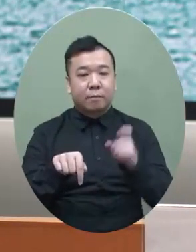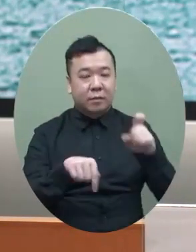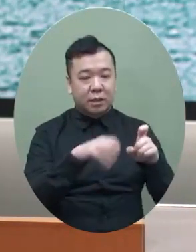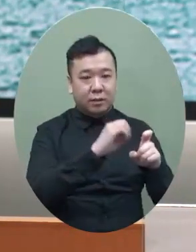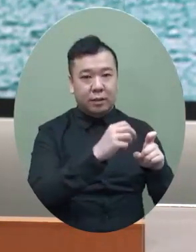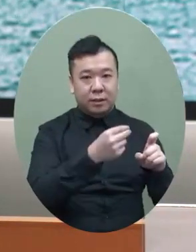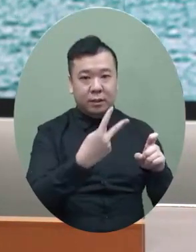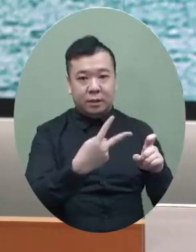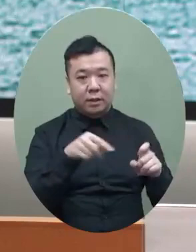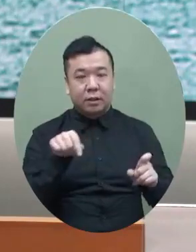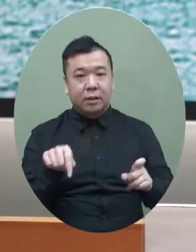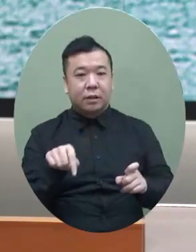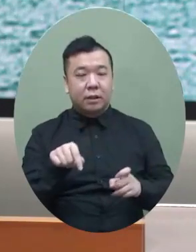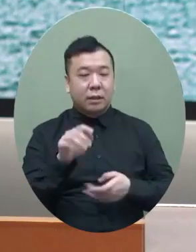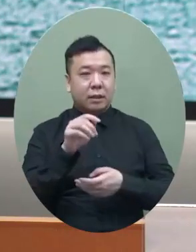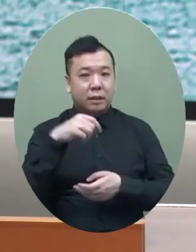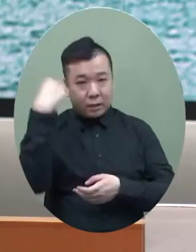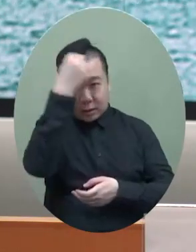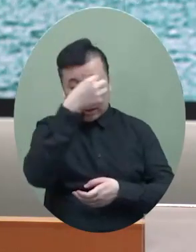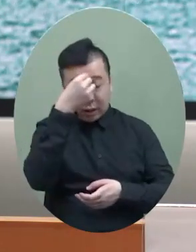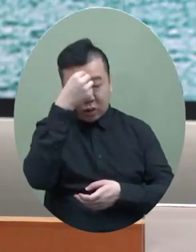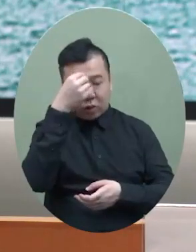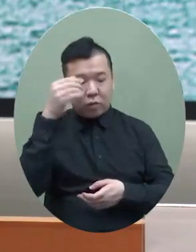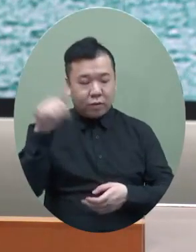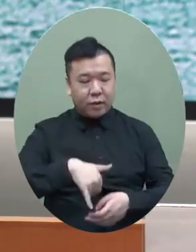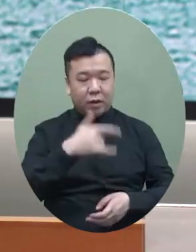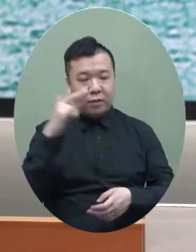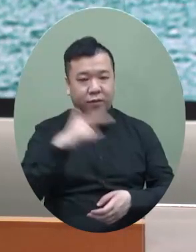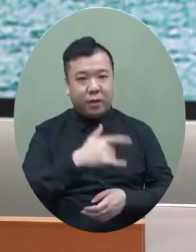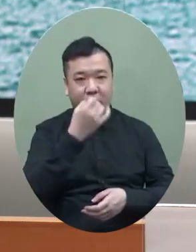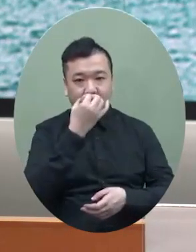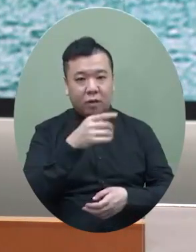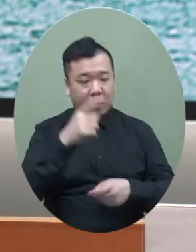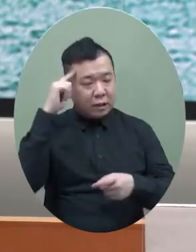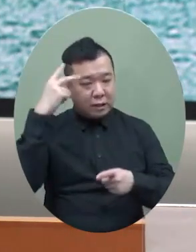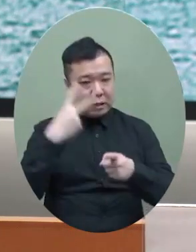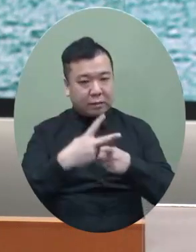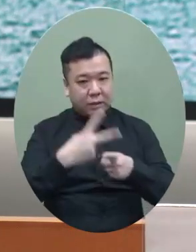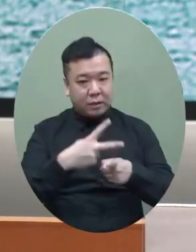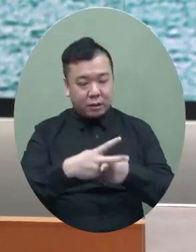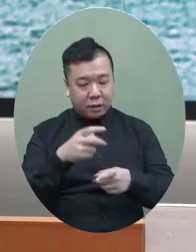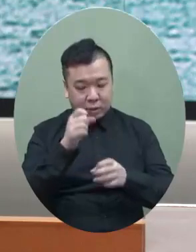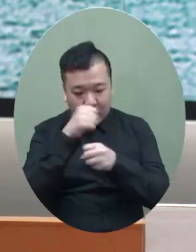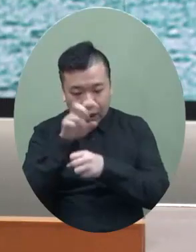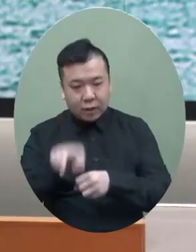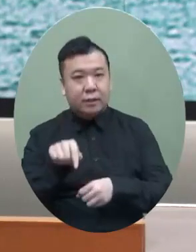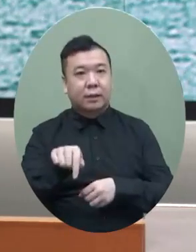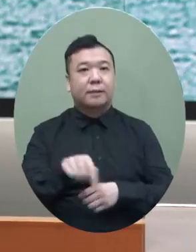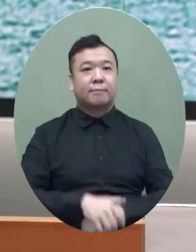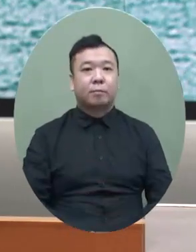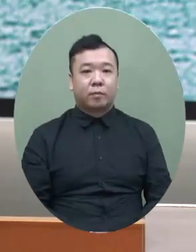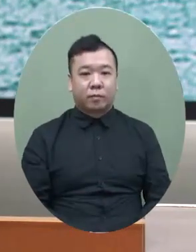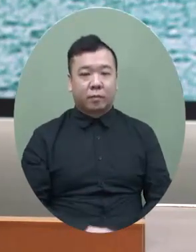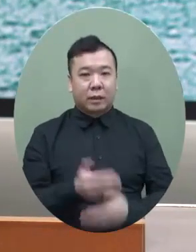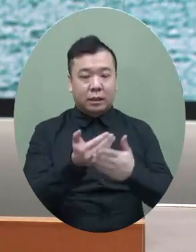9072咧，就係由印度抵港，係第12日嘅樣本啦。佢係之前喺